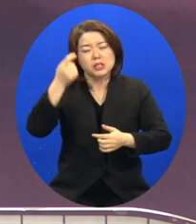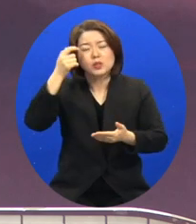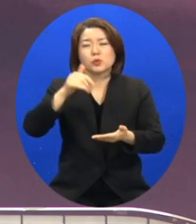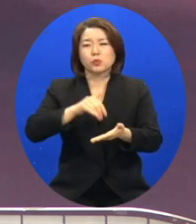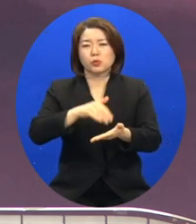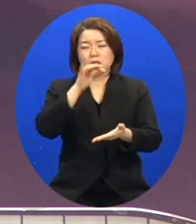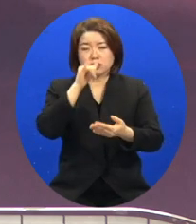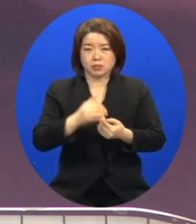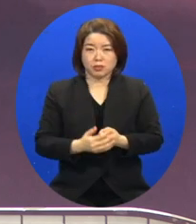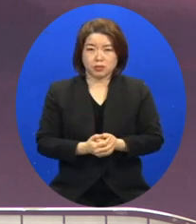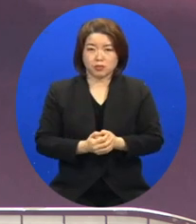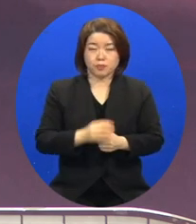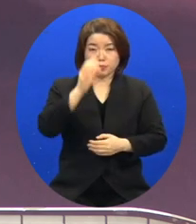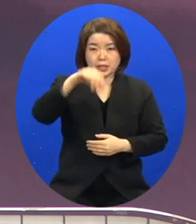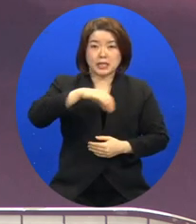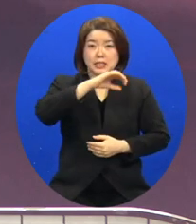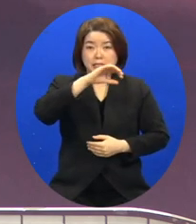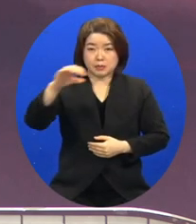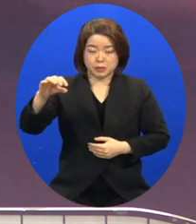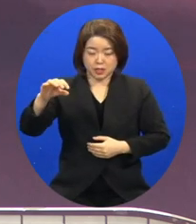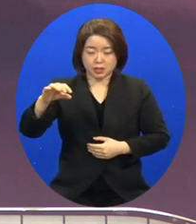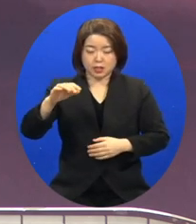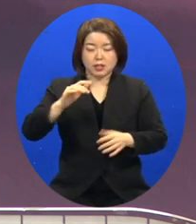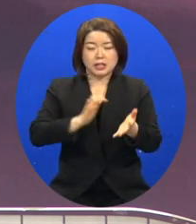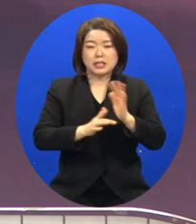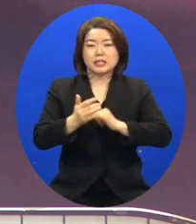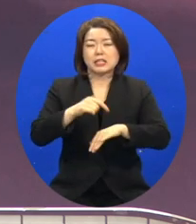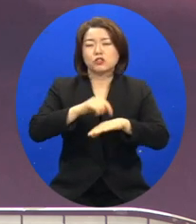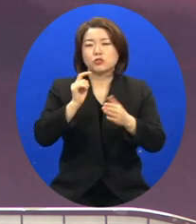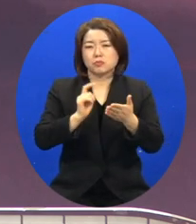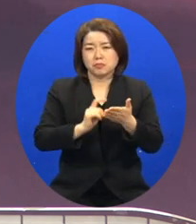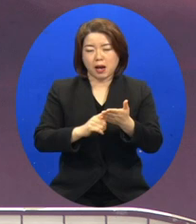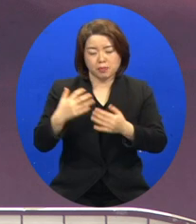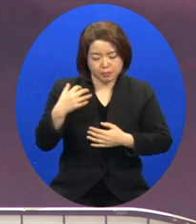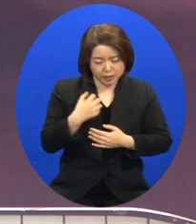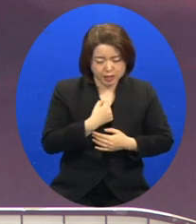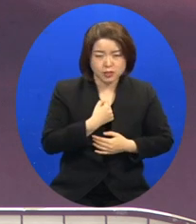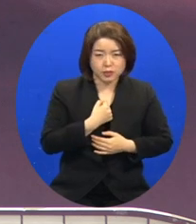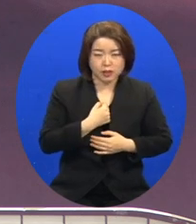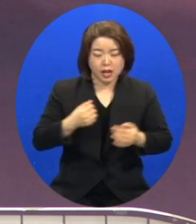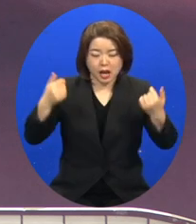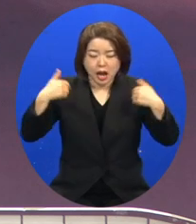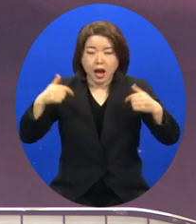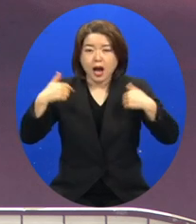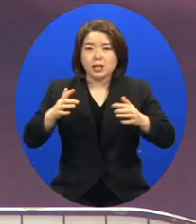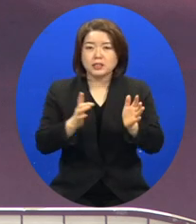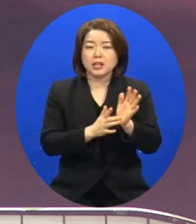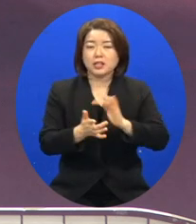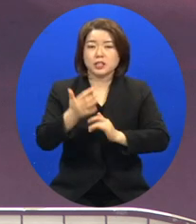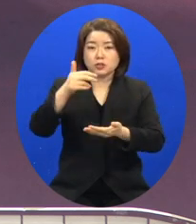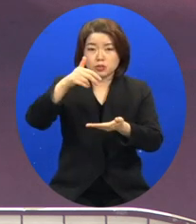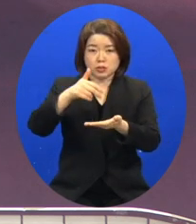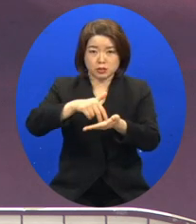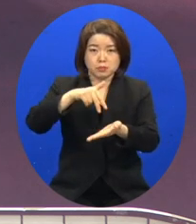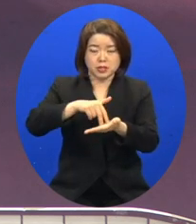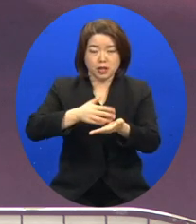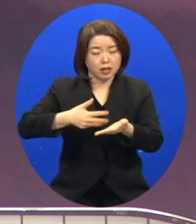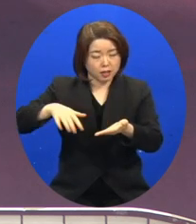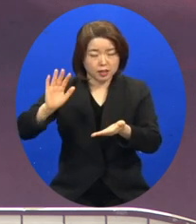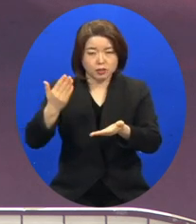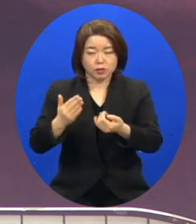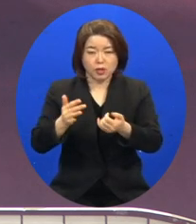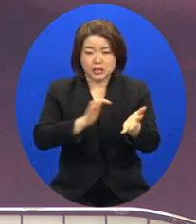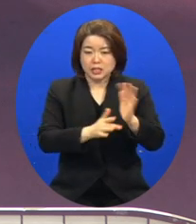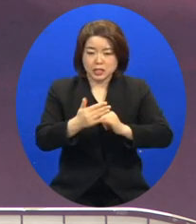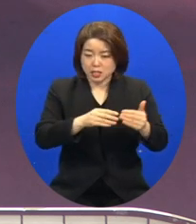십자가의 예수님 마음을 품어야 합니다 언제나 예수님의 편에 서야 합니다 예수님이 이끌어 가시도록 해야